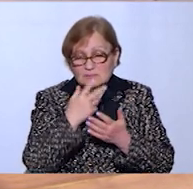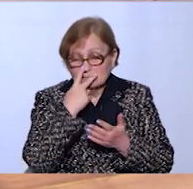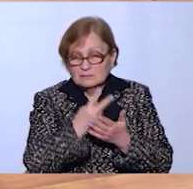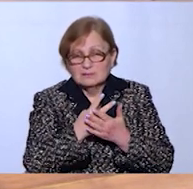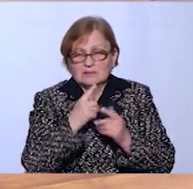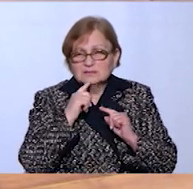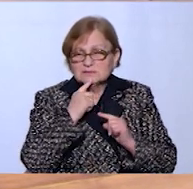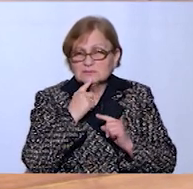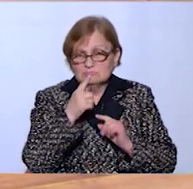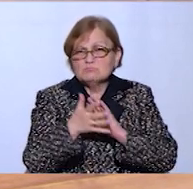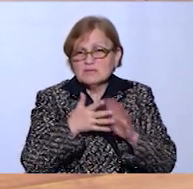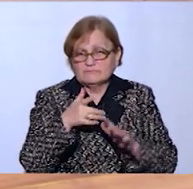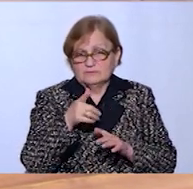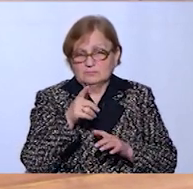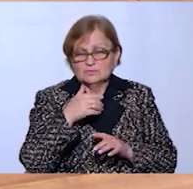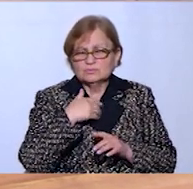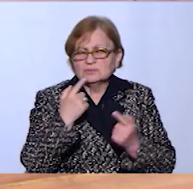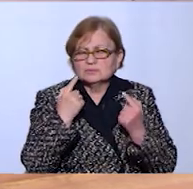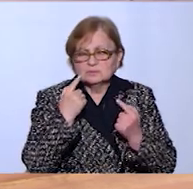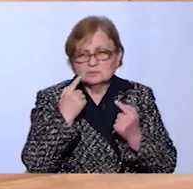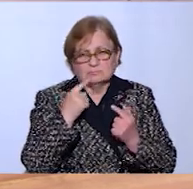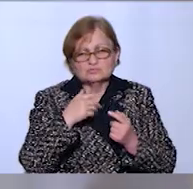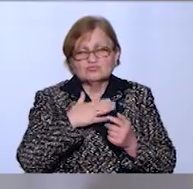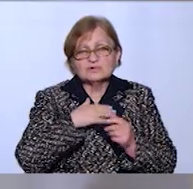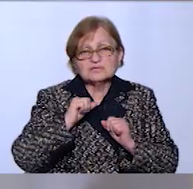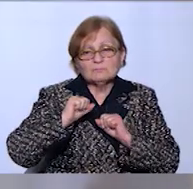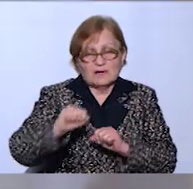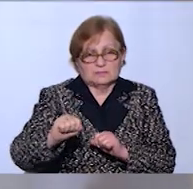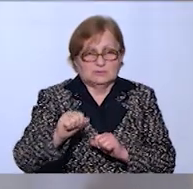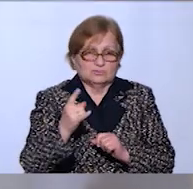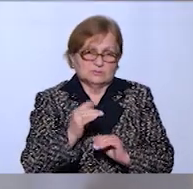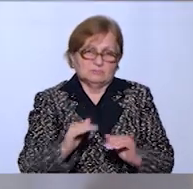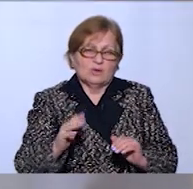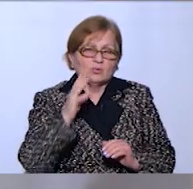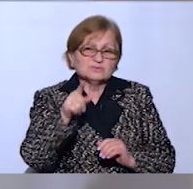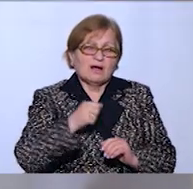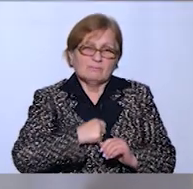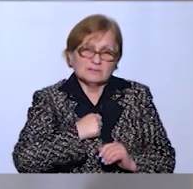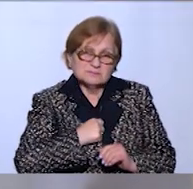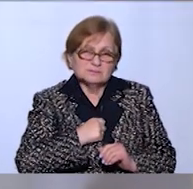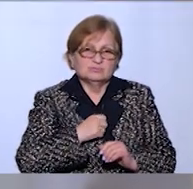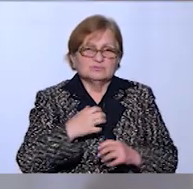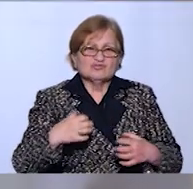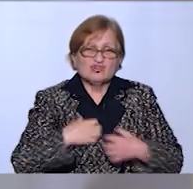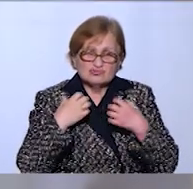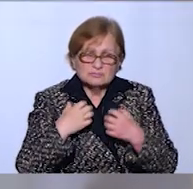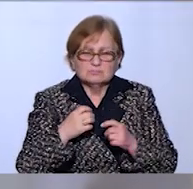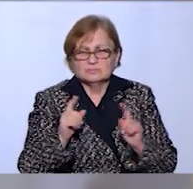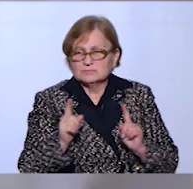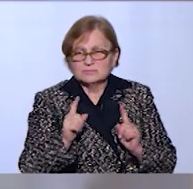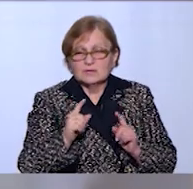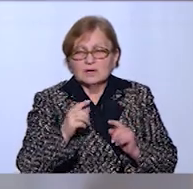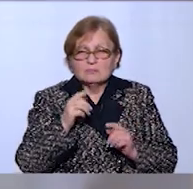რომ აი თუ მე ვიცი რომ ამას შეძლებ, თუ კი ვთქვათ აი ამას გააკეთებს. ეგ ვთავაზობთ რაღაც